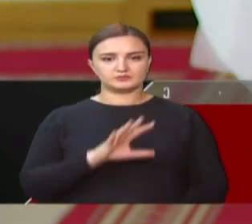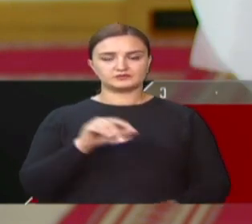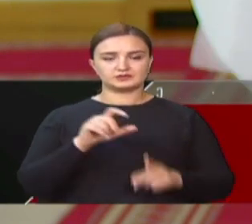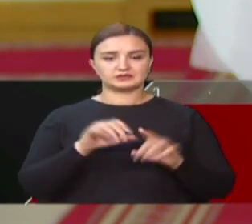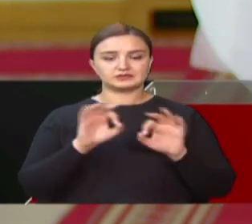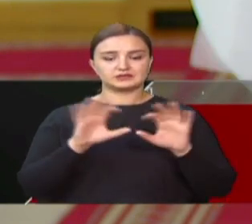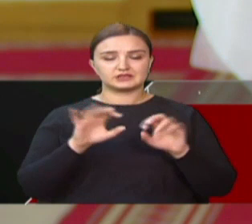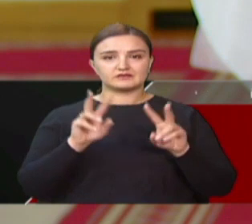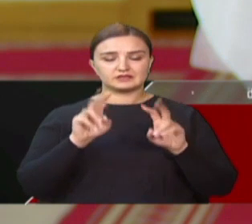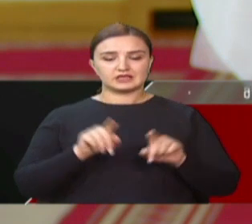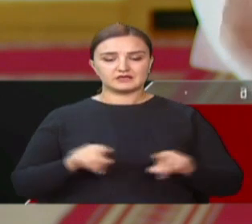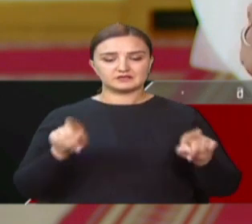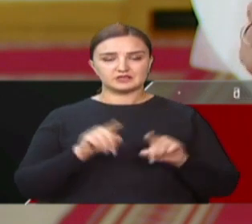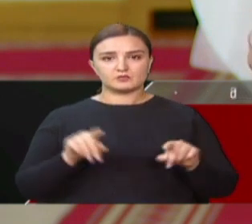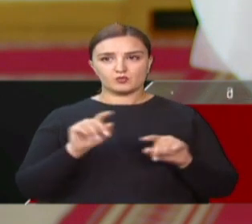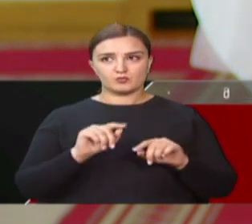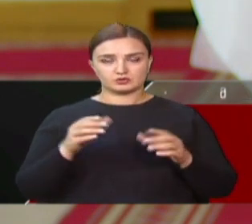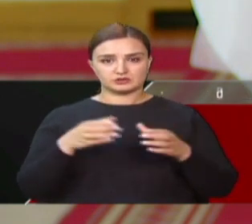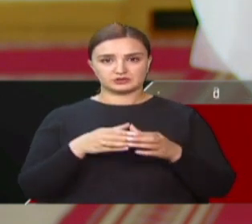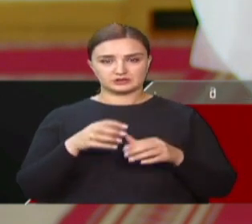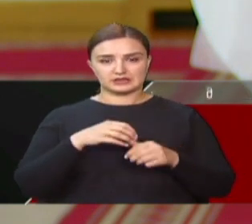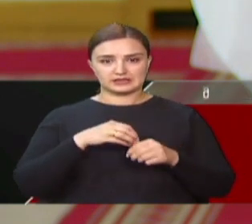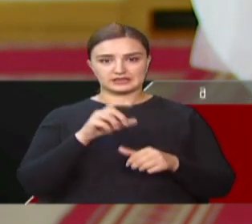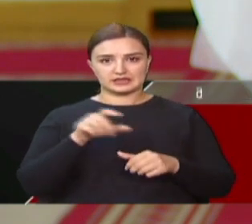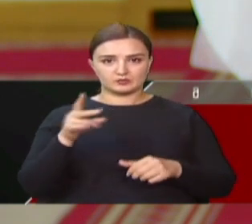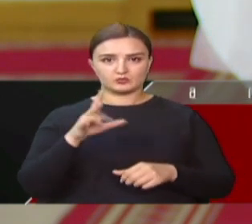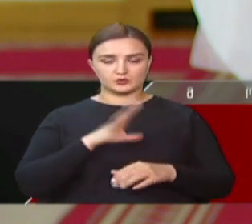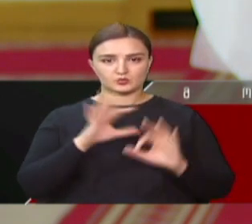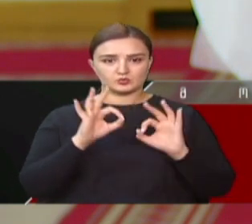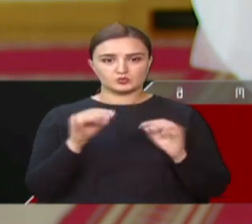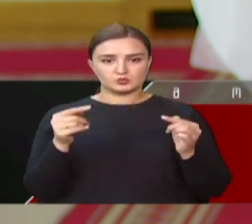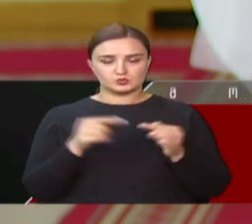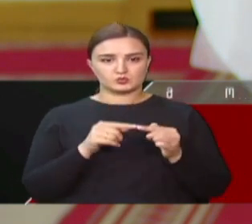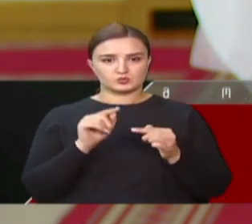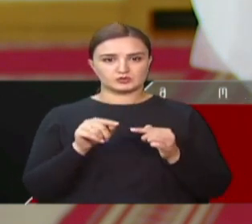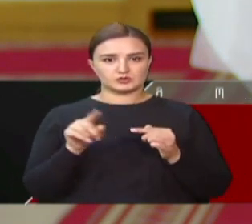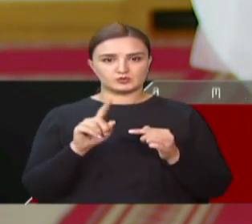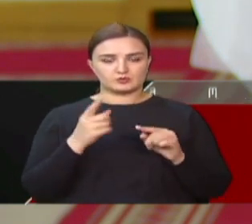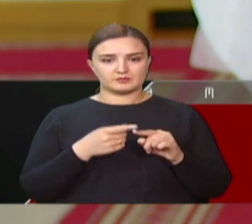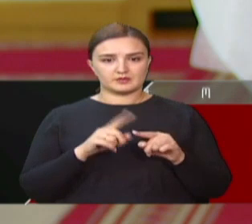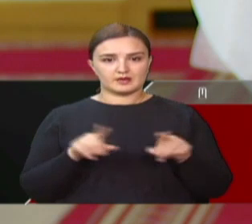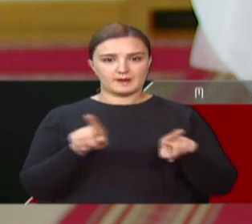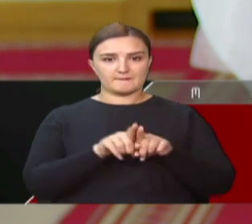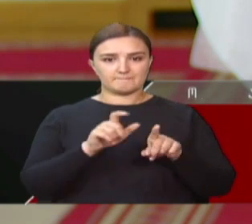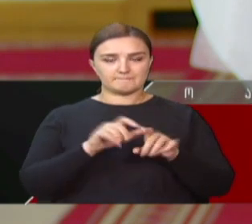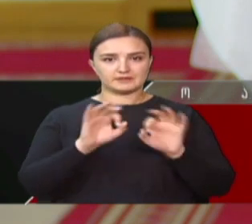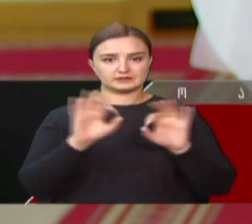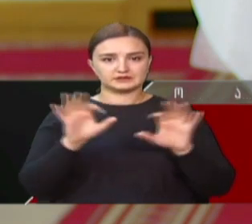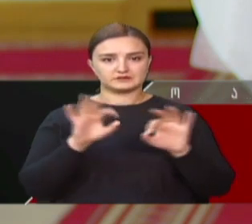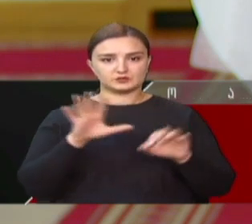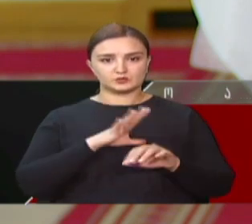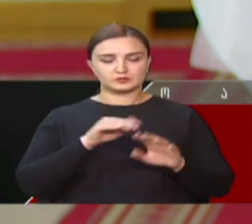რომელსაც ავრცელებენ ოპოზიციური პარტიის ლიდერები, უნდა იყოს ზუსტად გზათვლილი იმაზე, რომ ესეთი გზავნილები იყოს არა